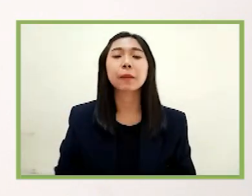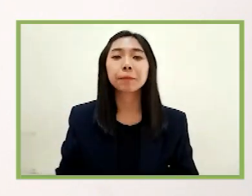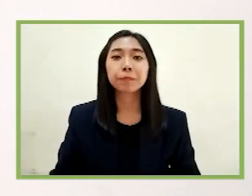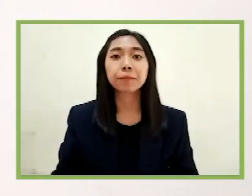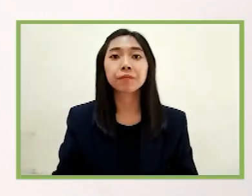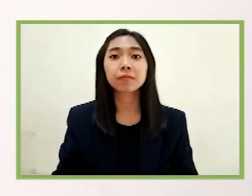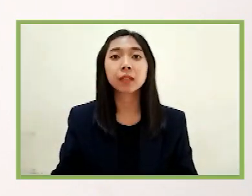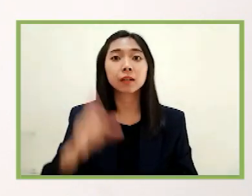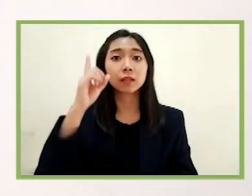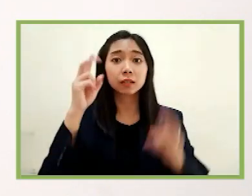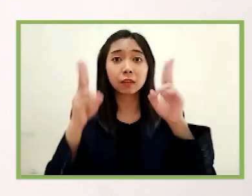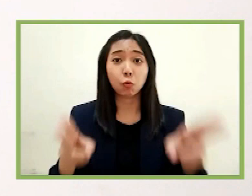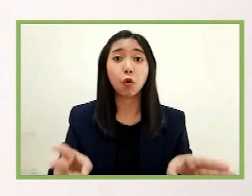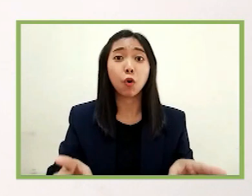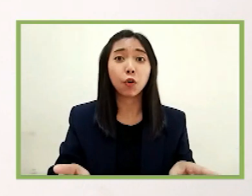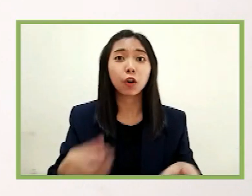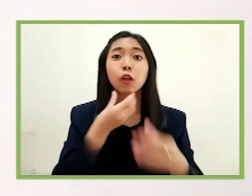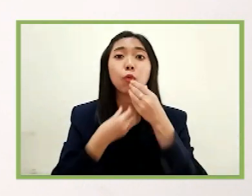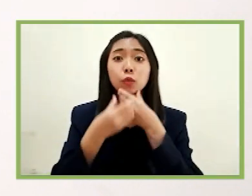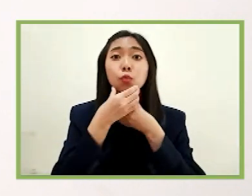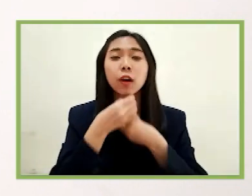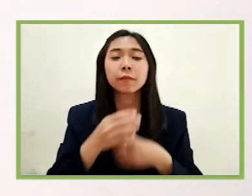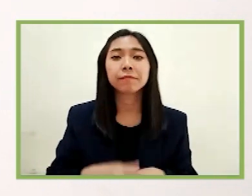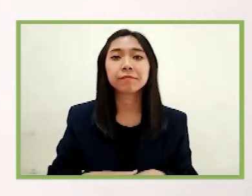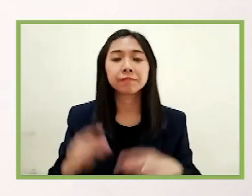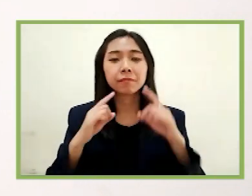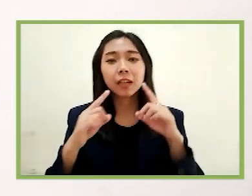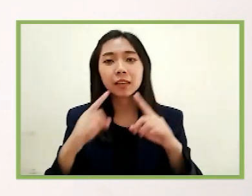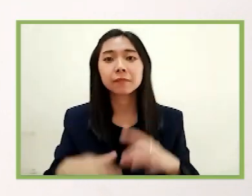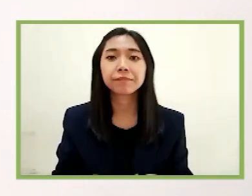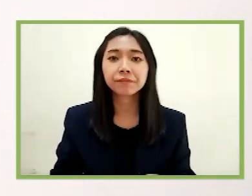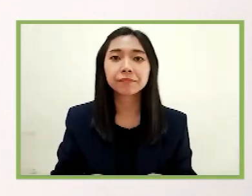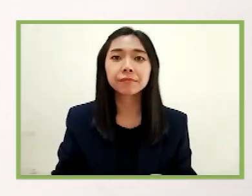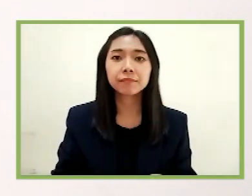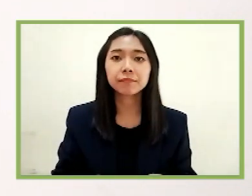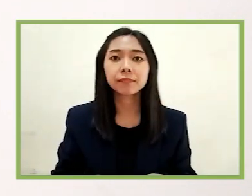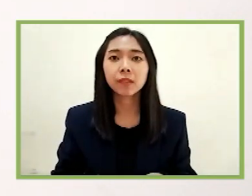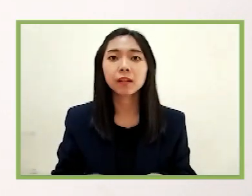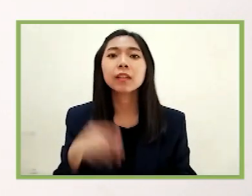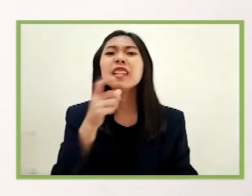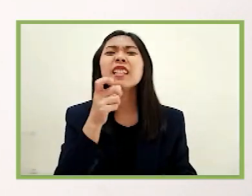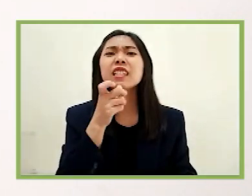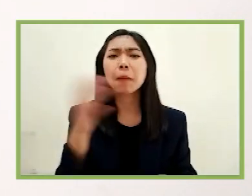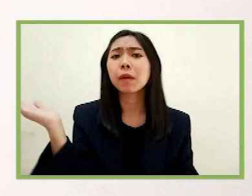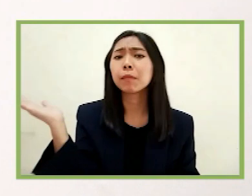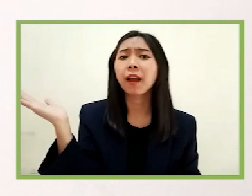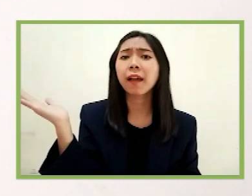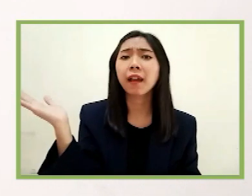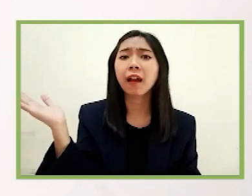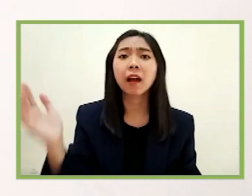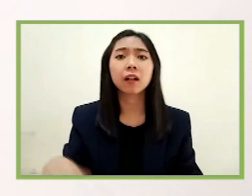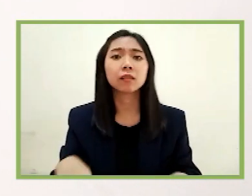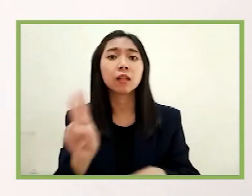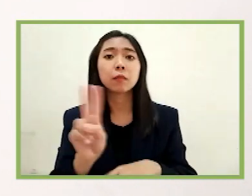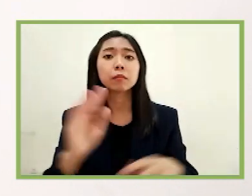dan seorang dari antara tua itu berkata kepadaku Siapakah mereka yang memakai